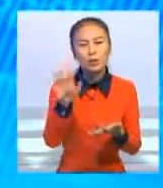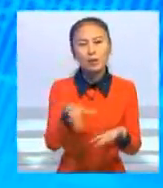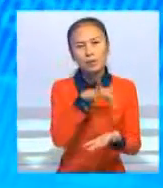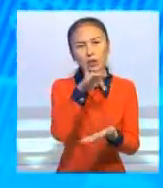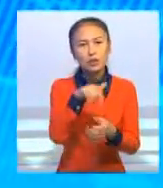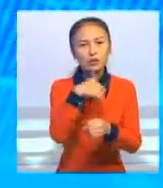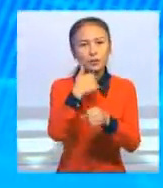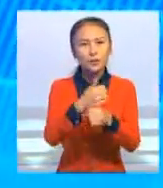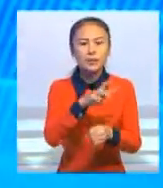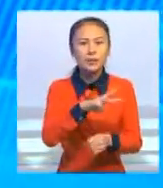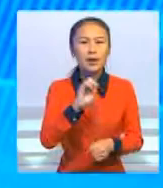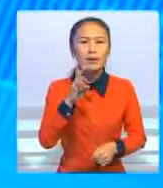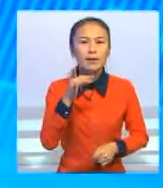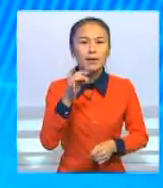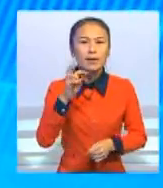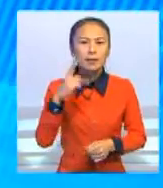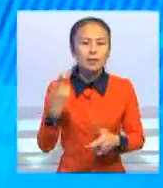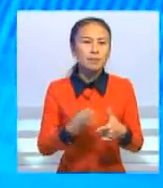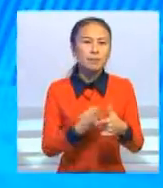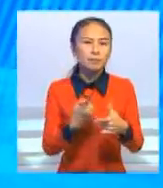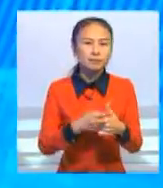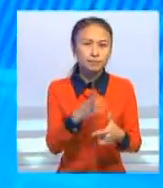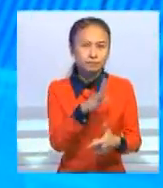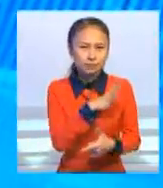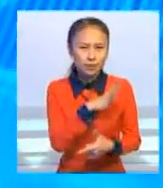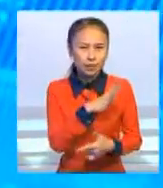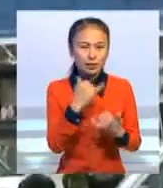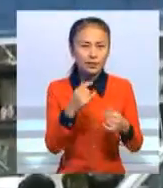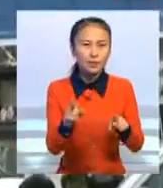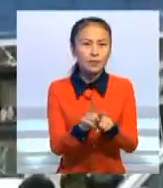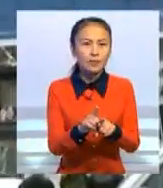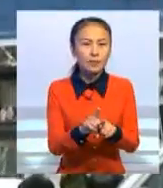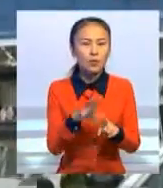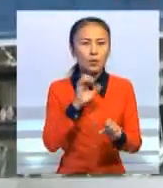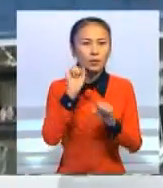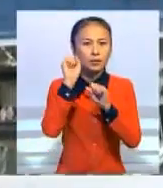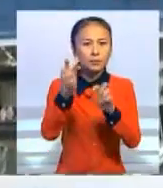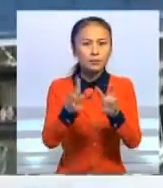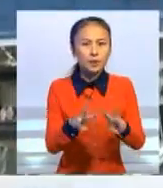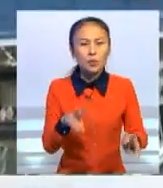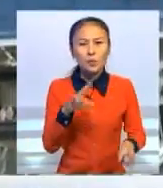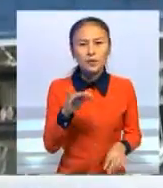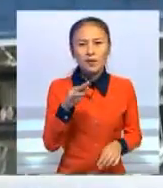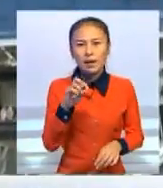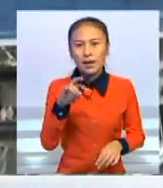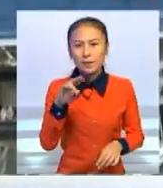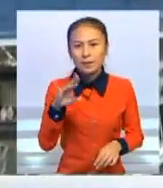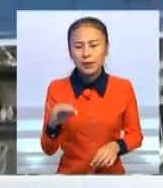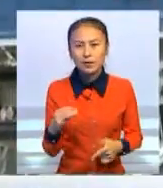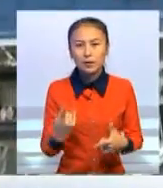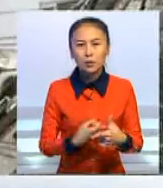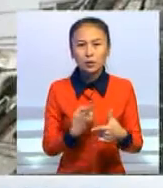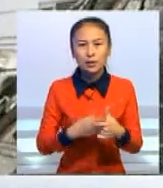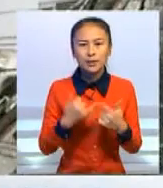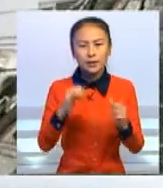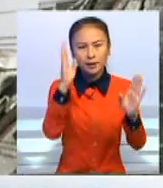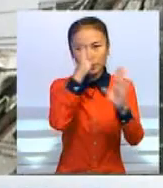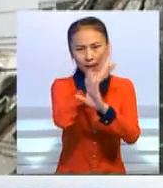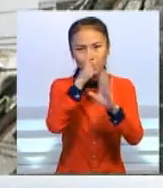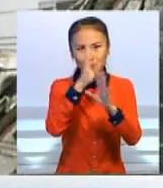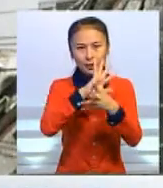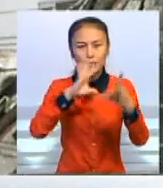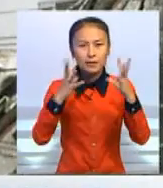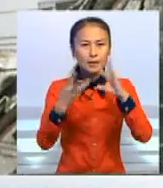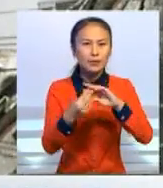туралы қала басшысы Мигель Анхель Мансера мәлімдеді. Ал елдің азаматтық қорғаныс министрі Луис Филиппе Пуэнтенің айтуынша,